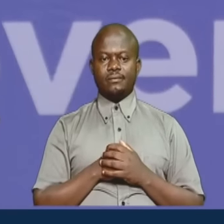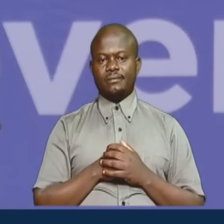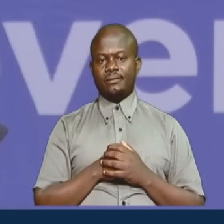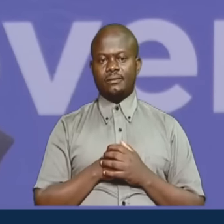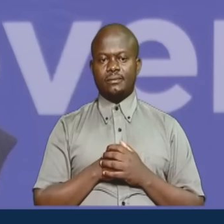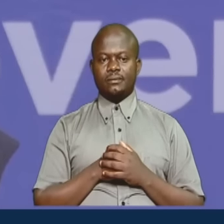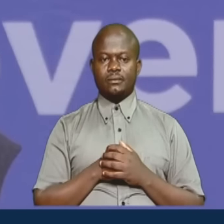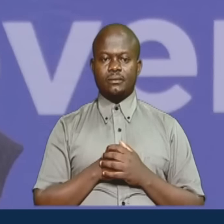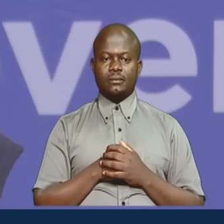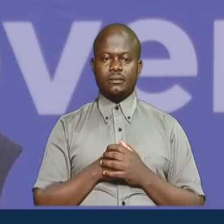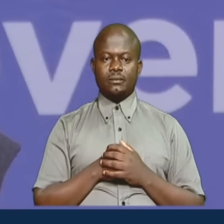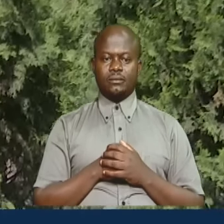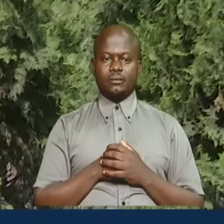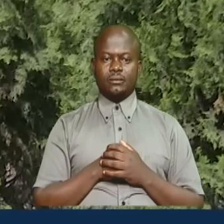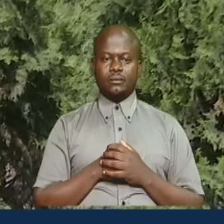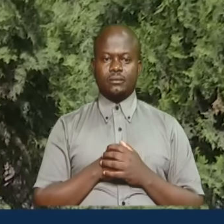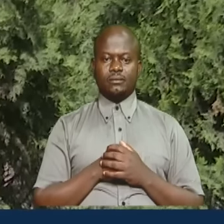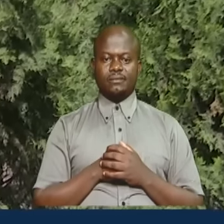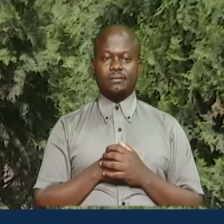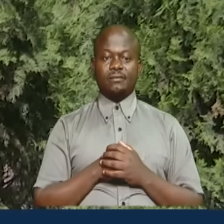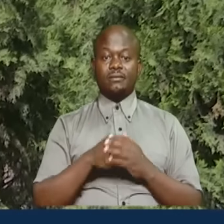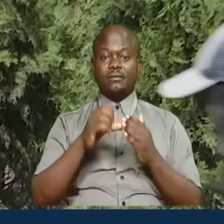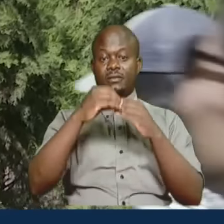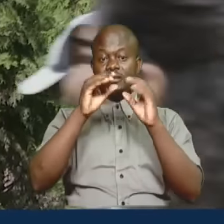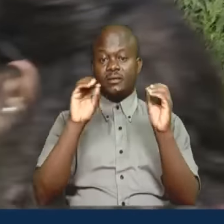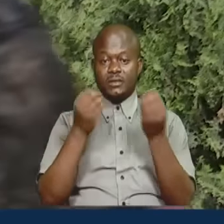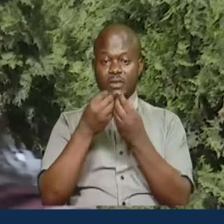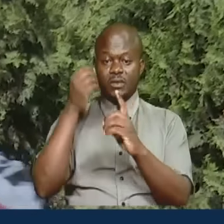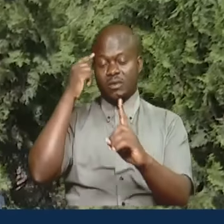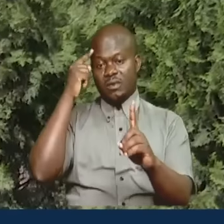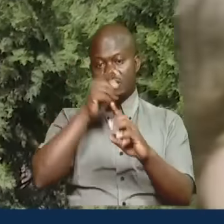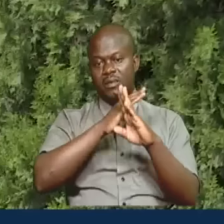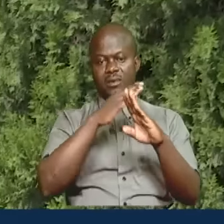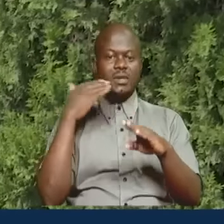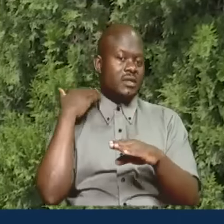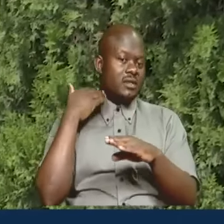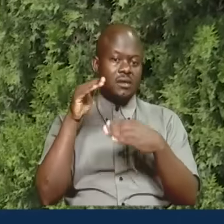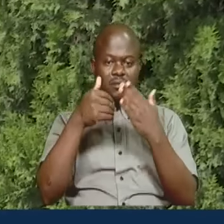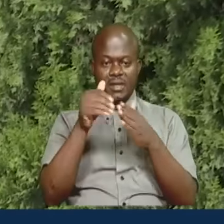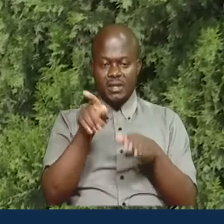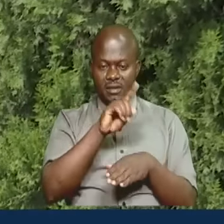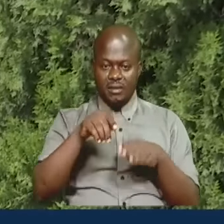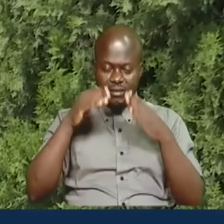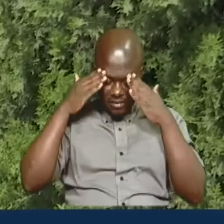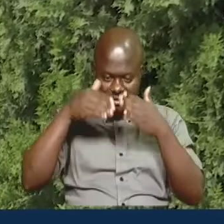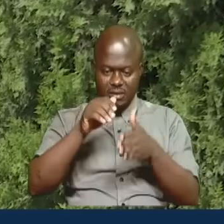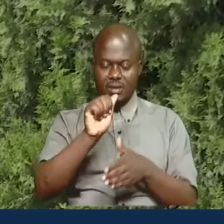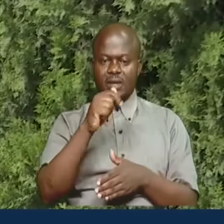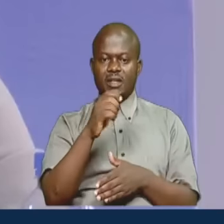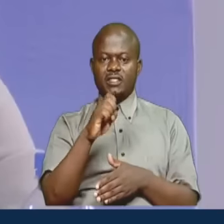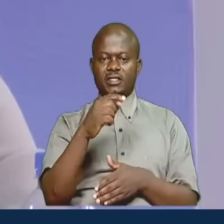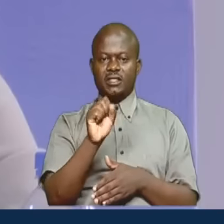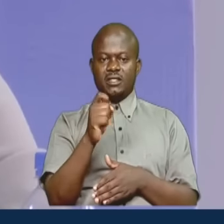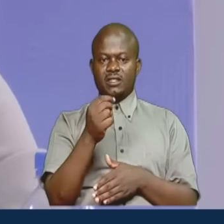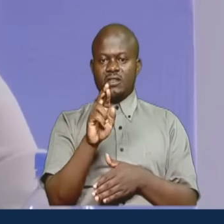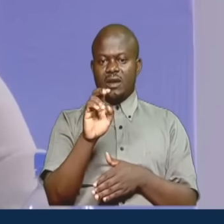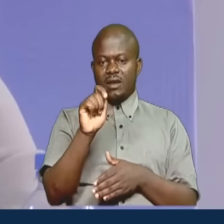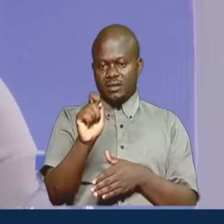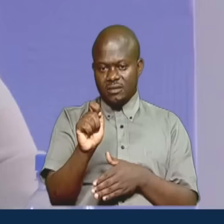Either try them or bring them home. Umuyobozi w'umuryango ugamije gukumira Jenoside n'ibyaha byibasira inyokomuntu Age Trust, Freddy